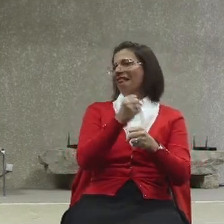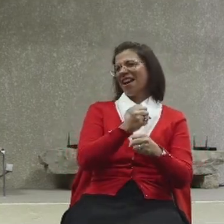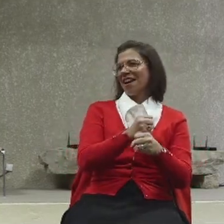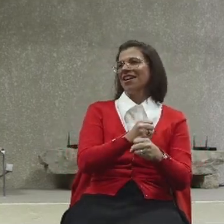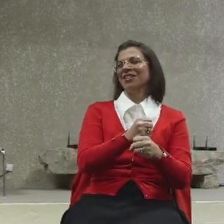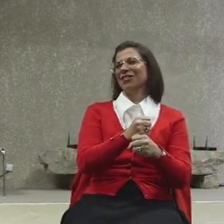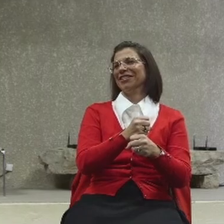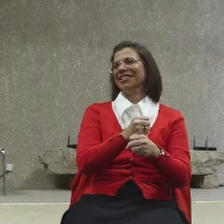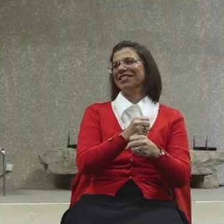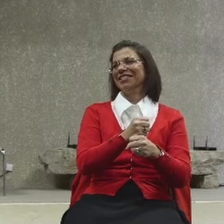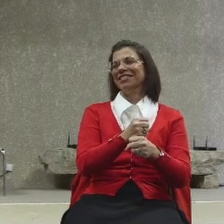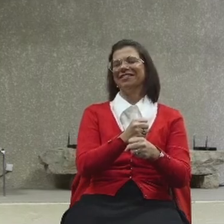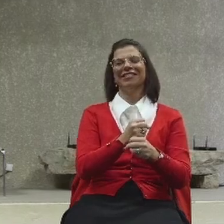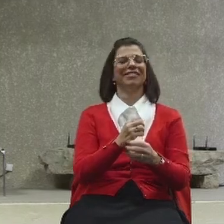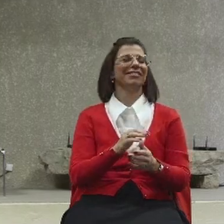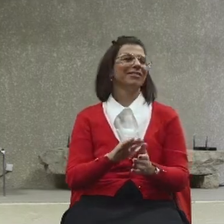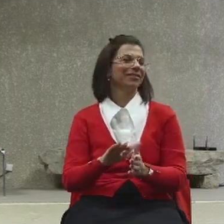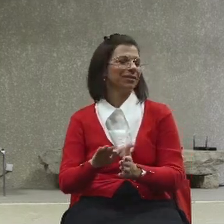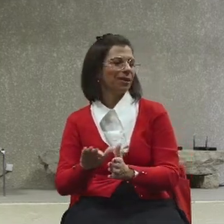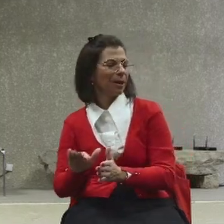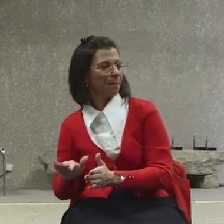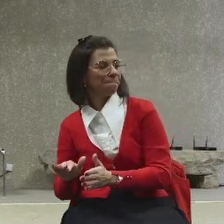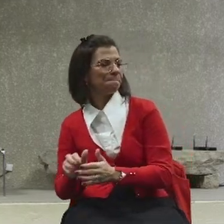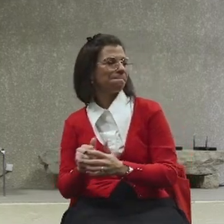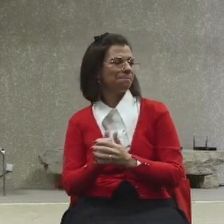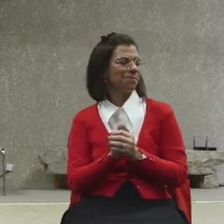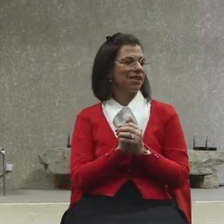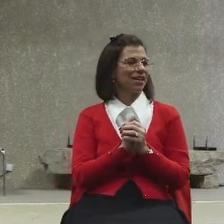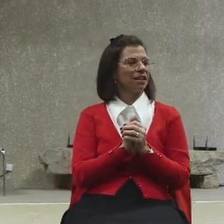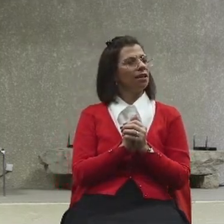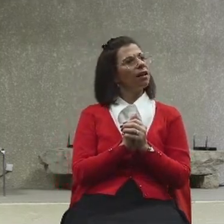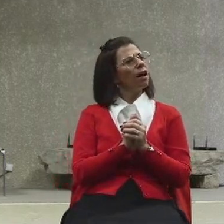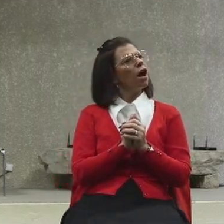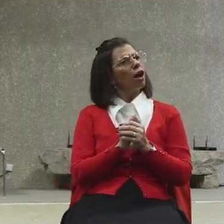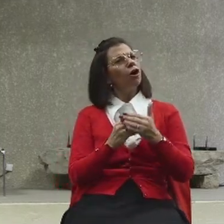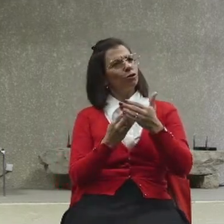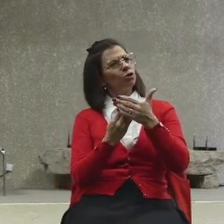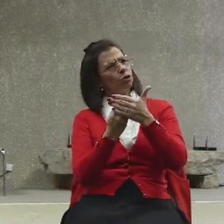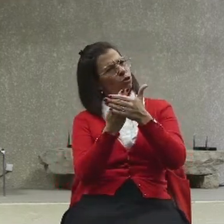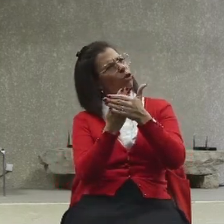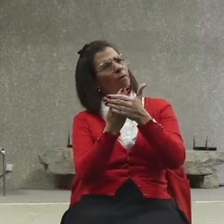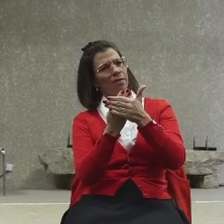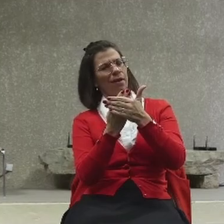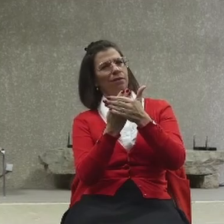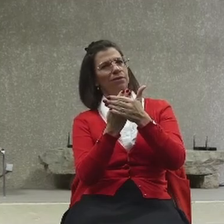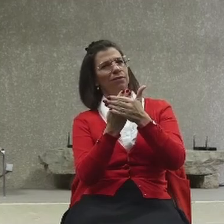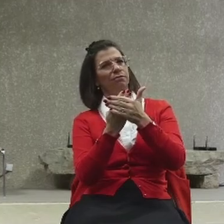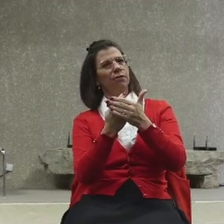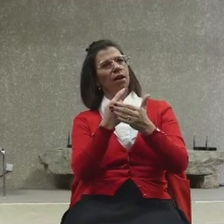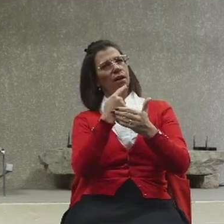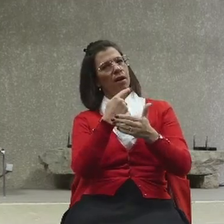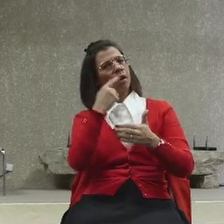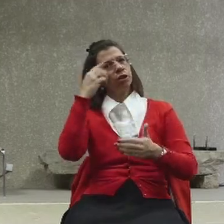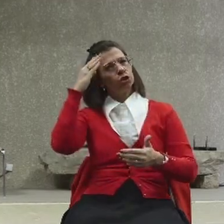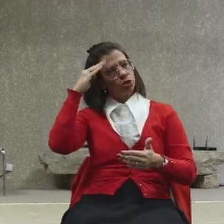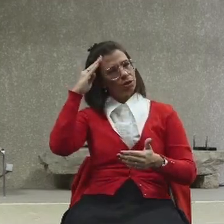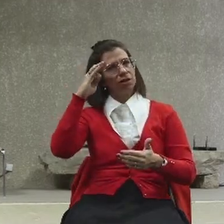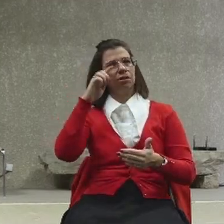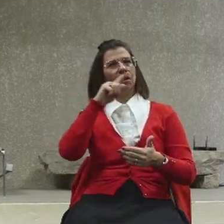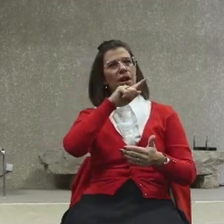cette identité, non pas sur ta forme spirituelle qui peut être un jour en haut, un jour en